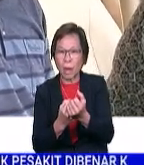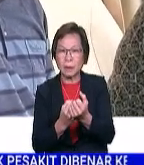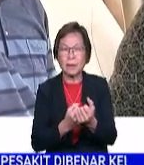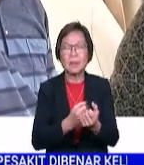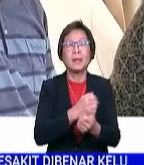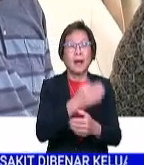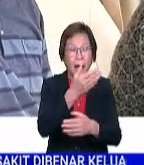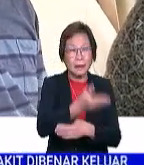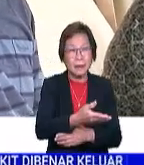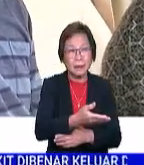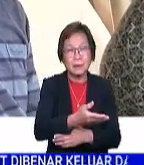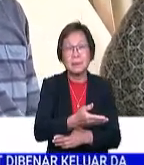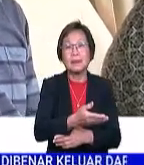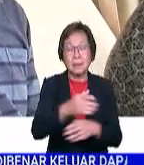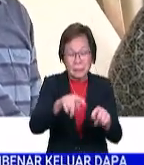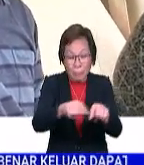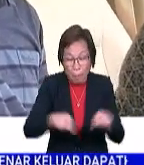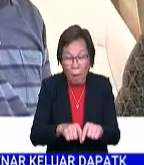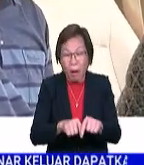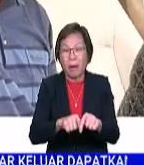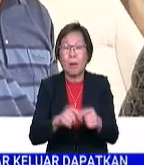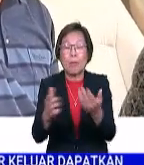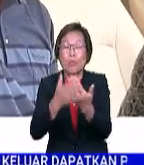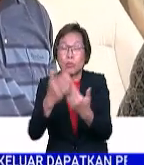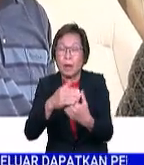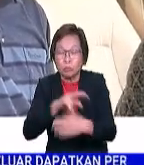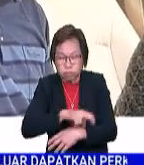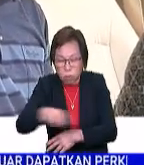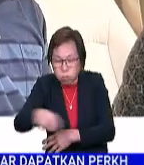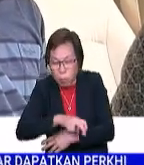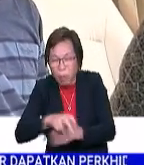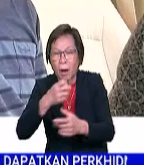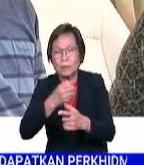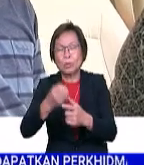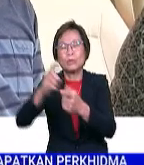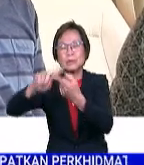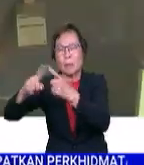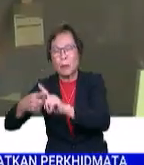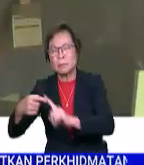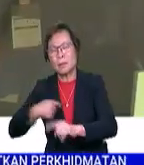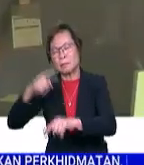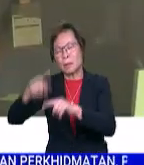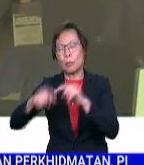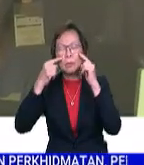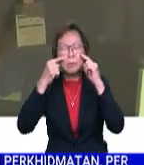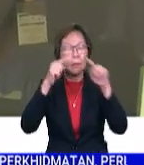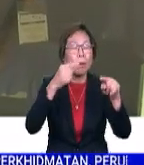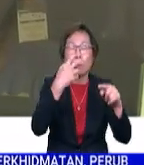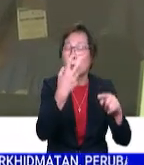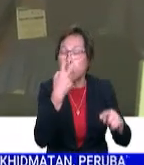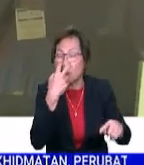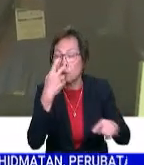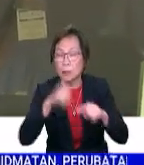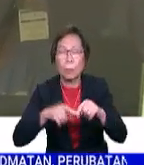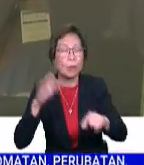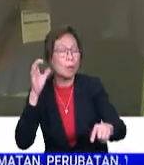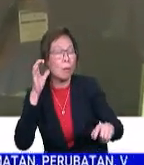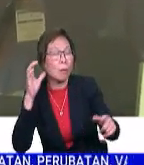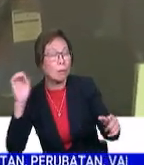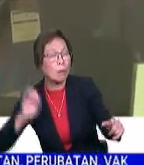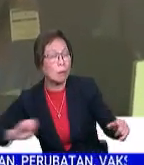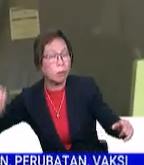akan memudahkan pergerakan mereka, dan ketiga juga setengah daripada sahabat-sahabat saya tidak boleh melihat dan tidak boleh mendengar,